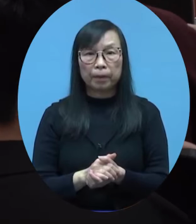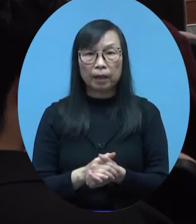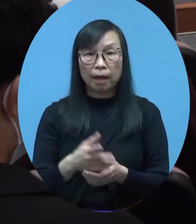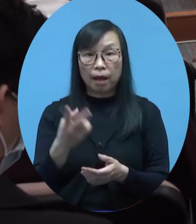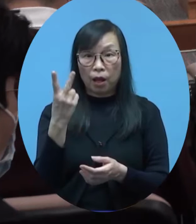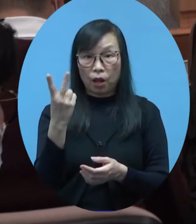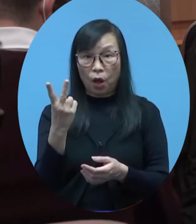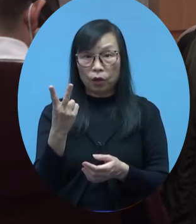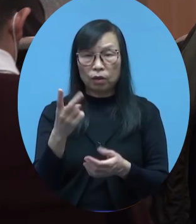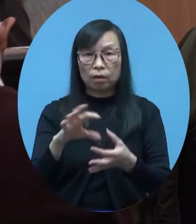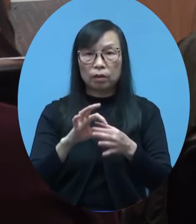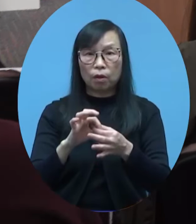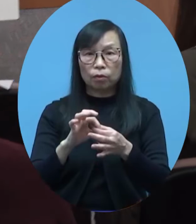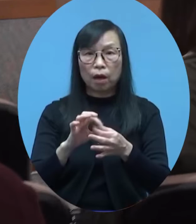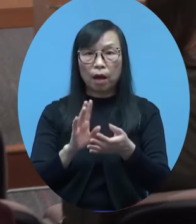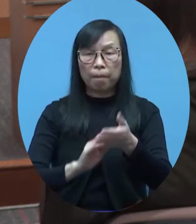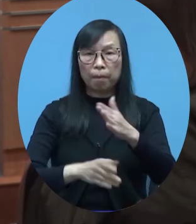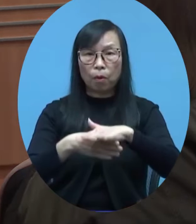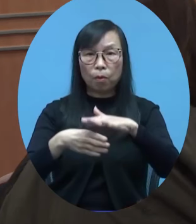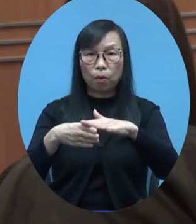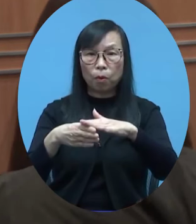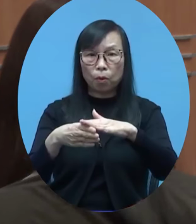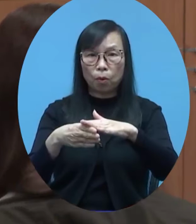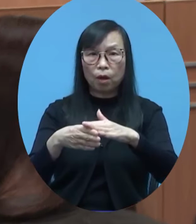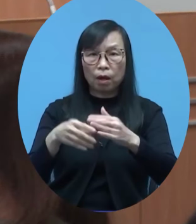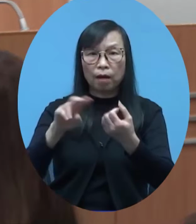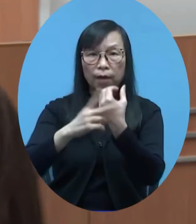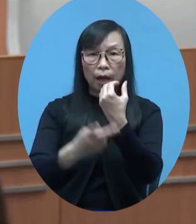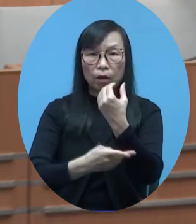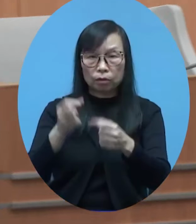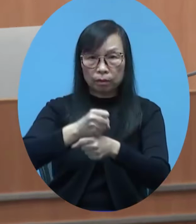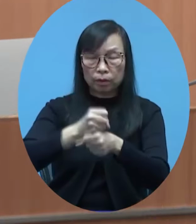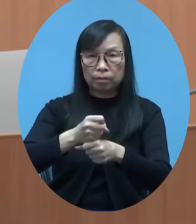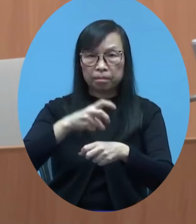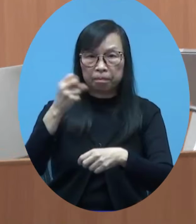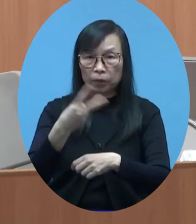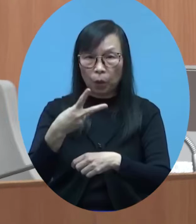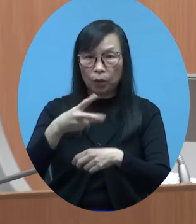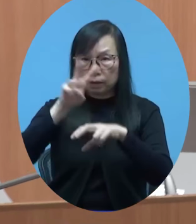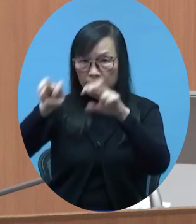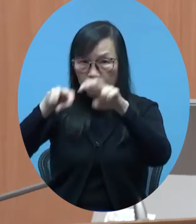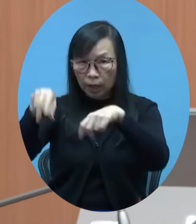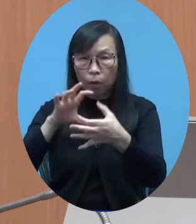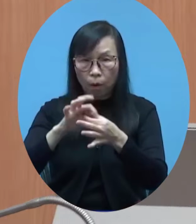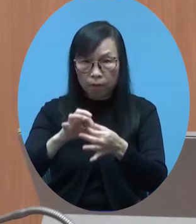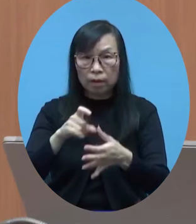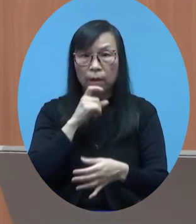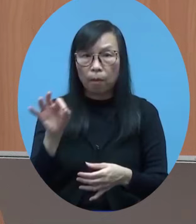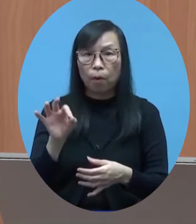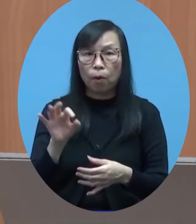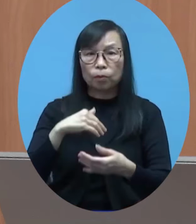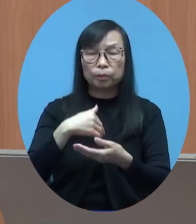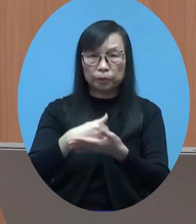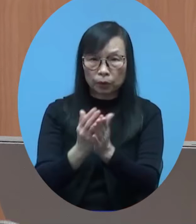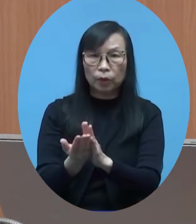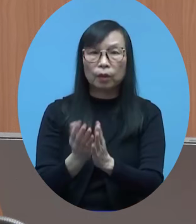人士相關嘅部門啦嚇，即係嗰個執法部門咧都會再調查一下究竟佢哋有冇相關啊各樣嗰啲